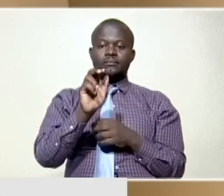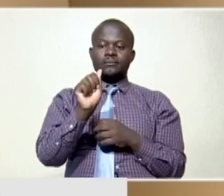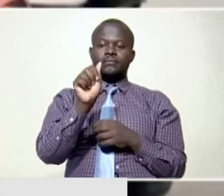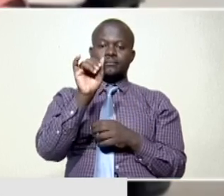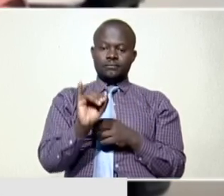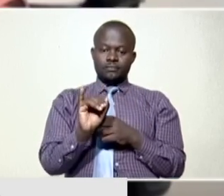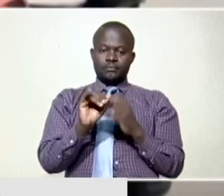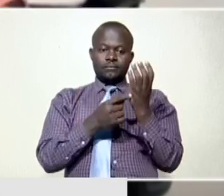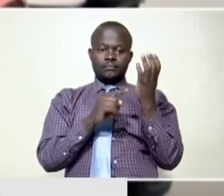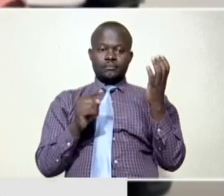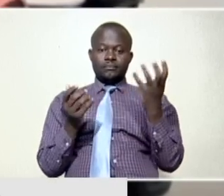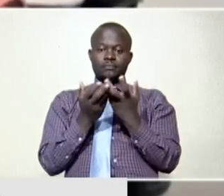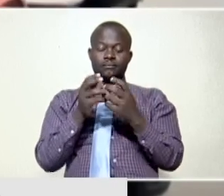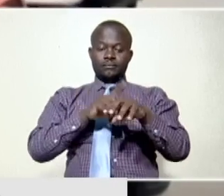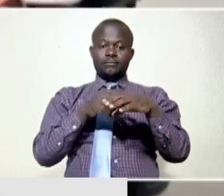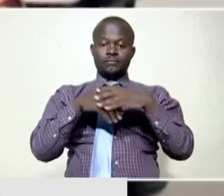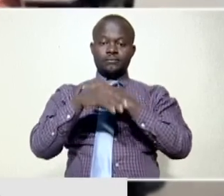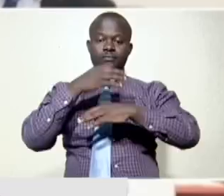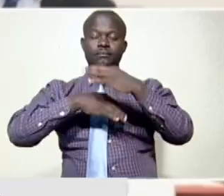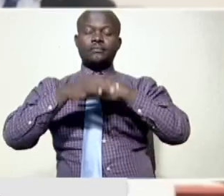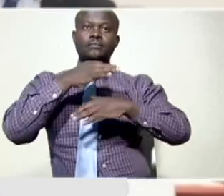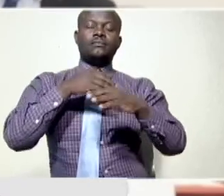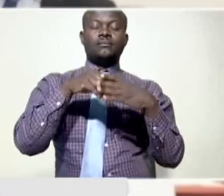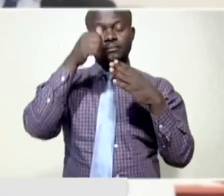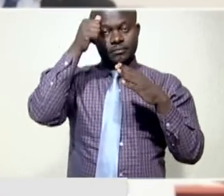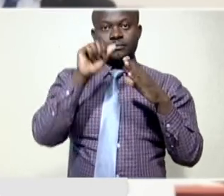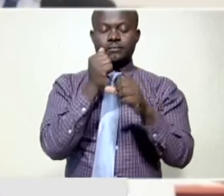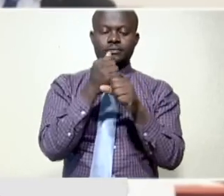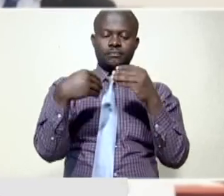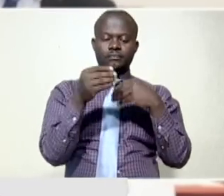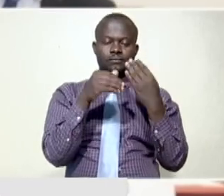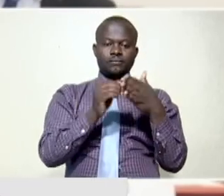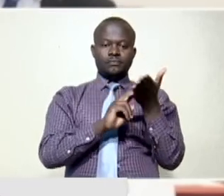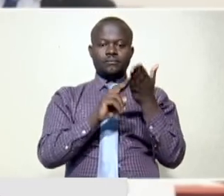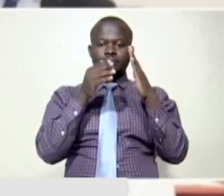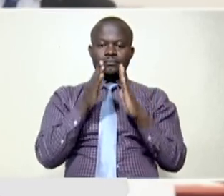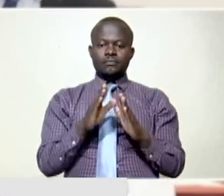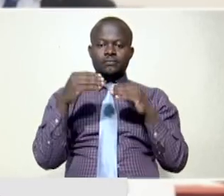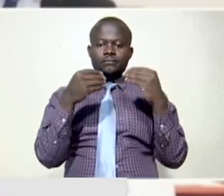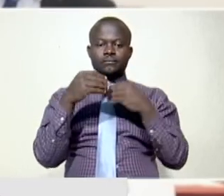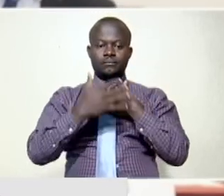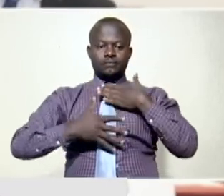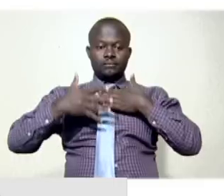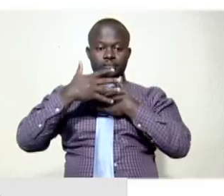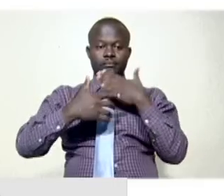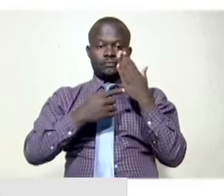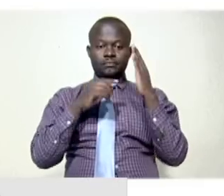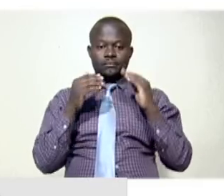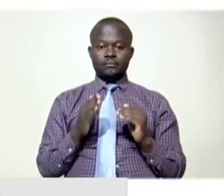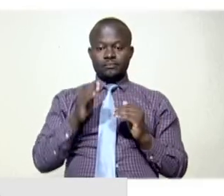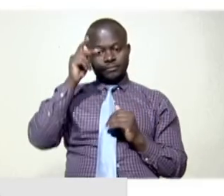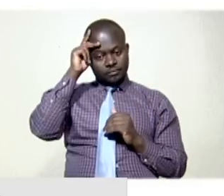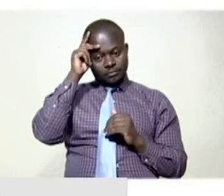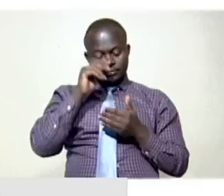ikoranabuhanga rigezweho mu nganda cyangwa smart manufacturing ubuhanga mu gukora ibikoresho no kubikoresha material science and engineering ubumenyi